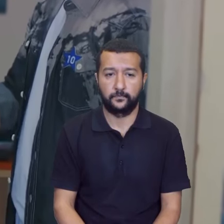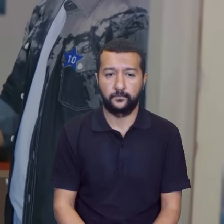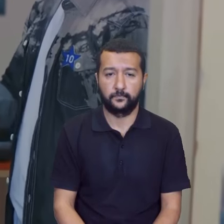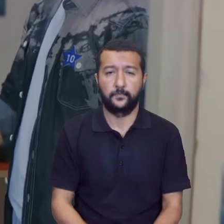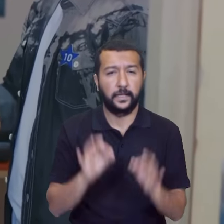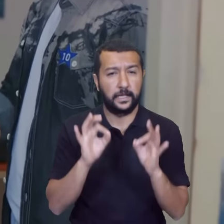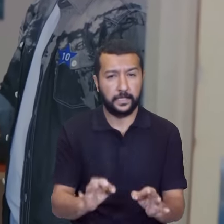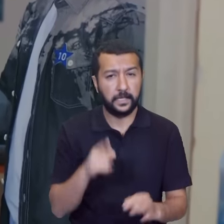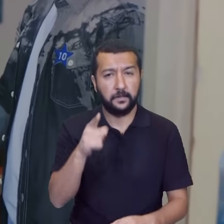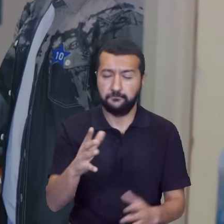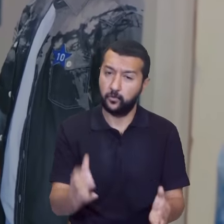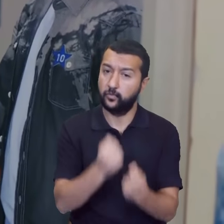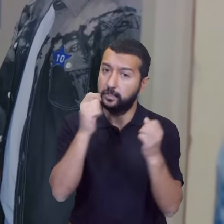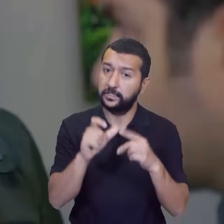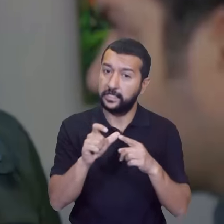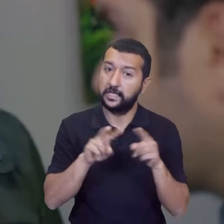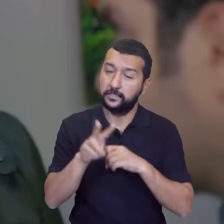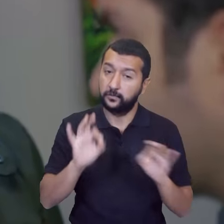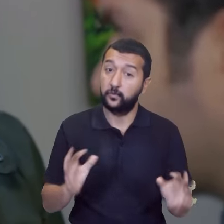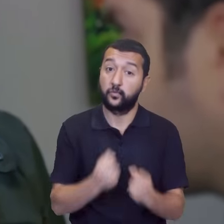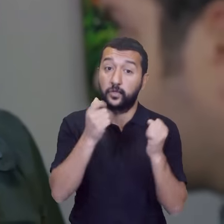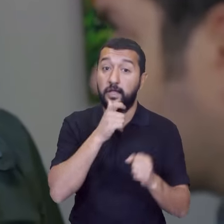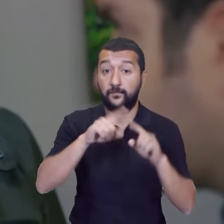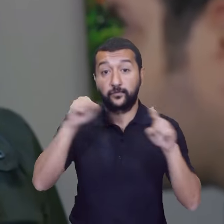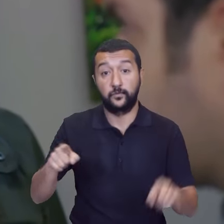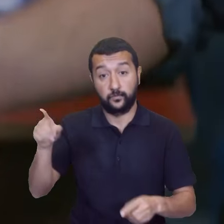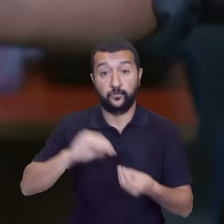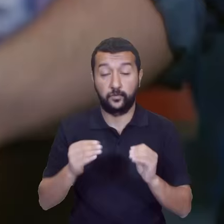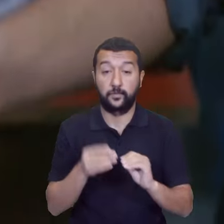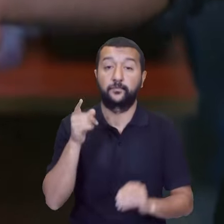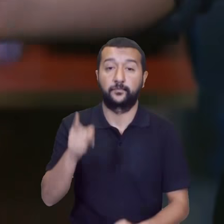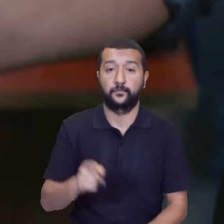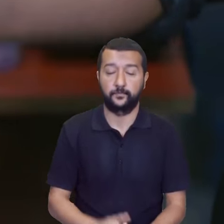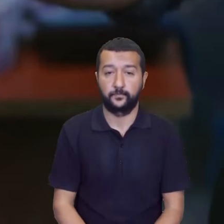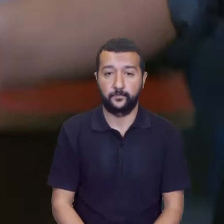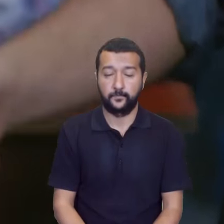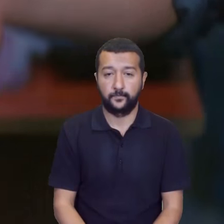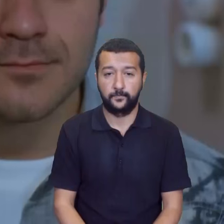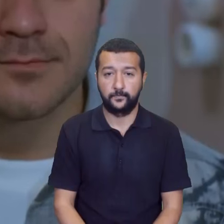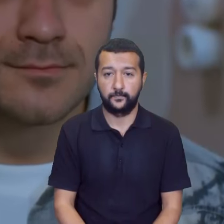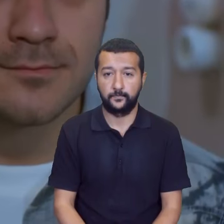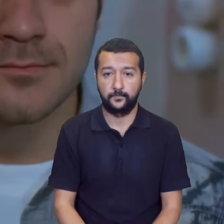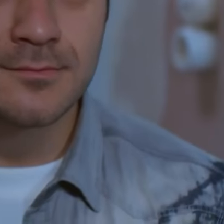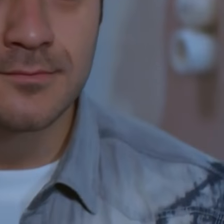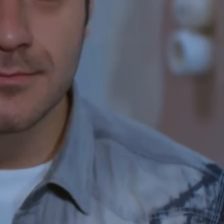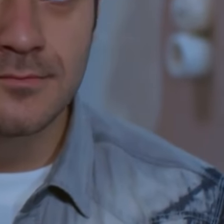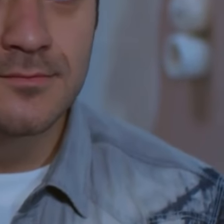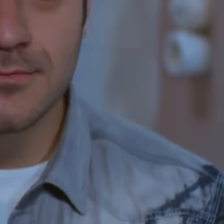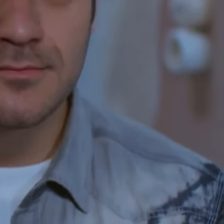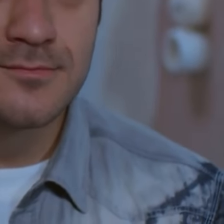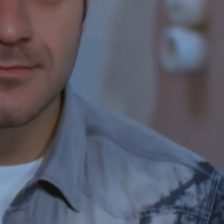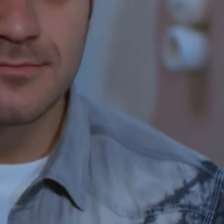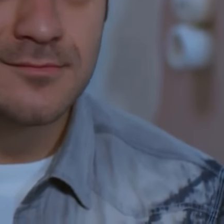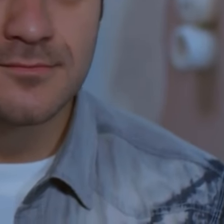tutuşuyorlar. Yine dört ayak üstüne düştün Şener Yeşil. Kurtuldun kahveci belasından. Elini Yadigar'ın elinin üstüne